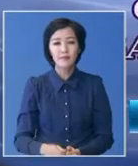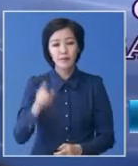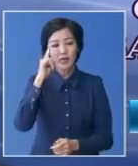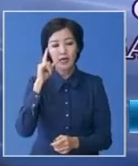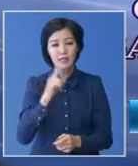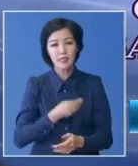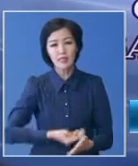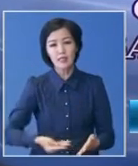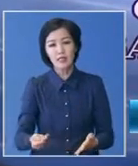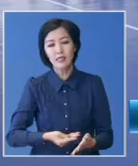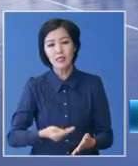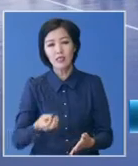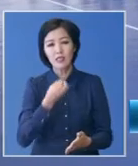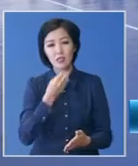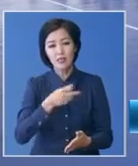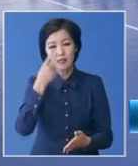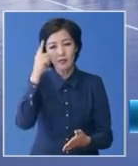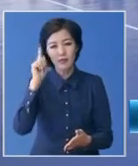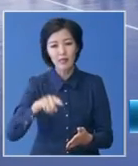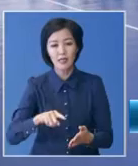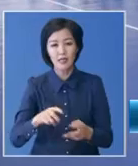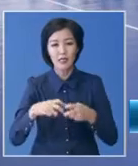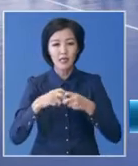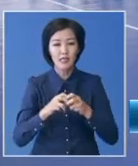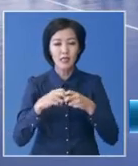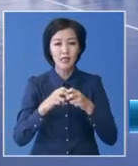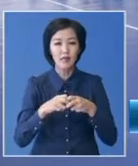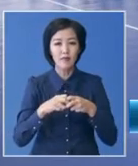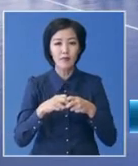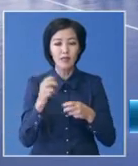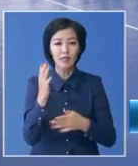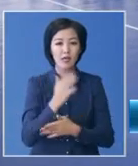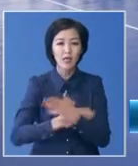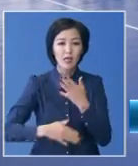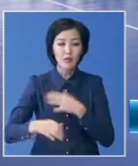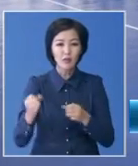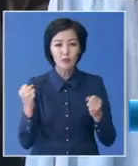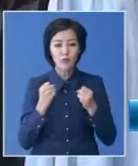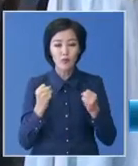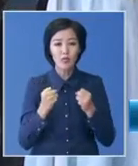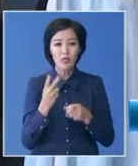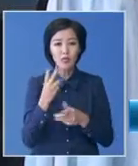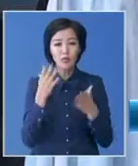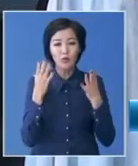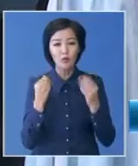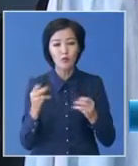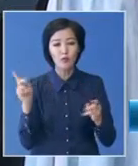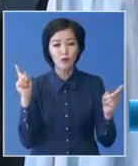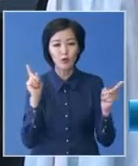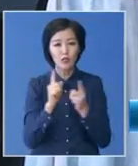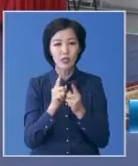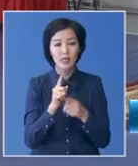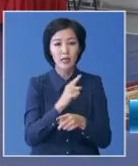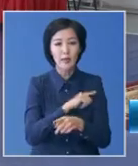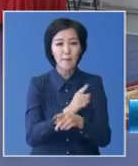Қазақстандағы үстел теннисін жақсы меңгерген тірек қимыл қозғалысы зақымданған спортшылар түгелдей Талдықорғанға жиналды. Олар 2 күн бойы осында кіл мықтыны анықтайтын